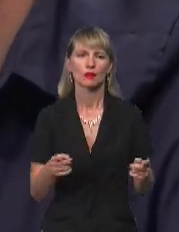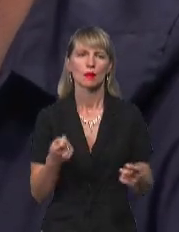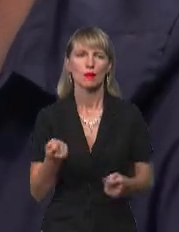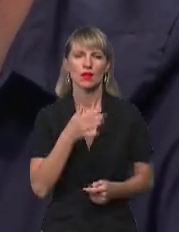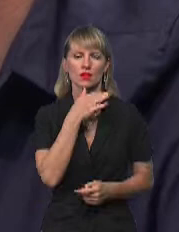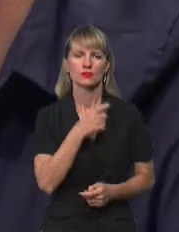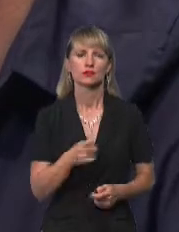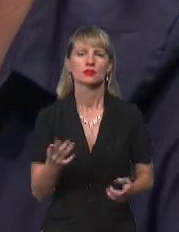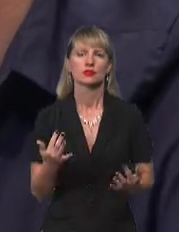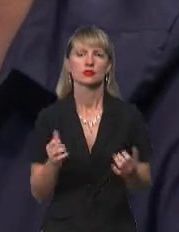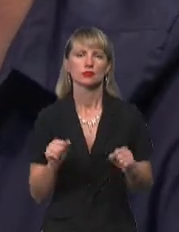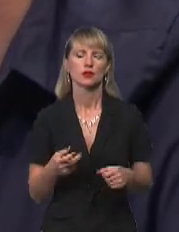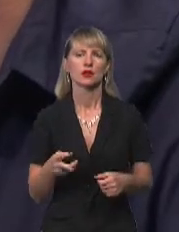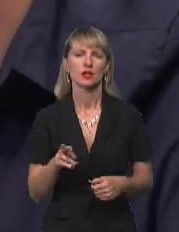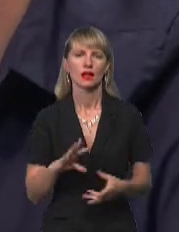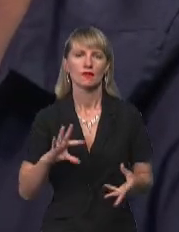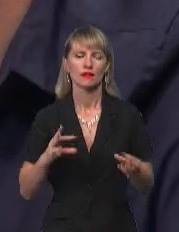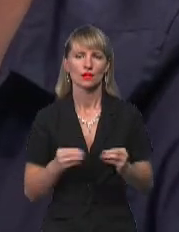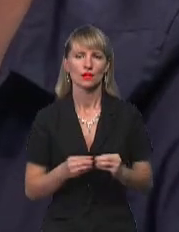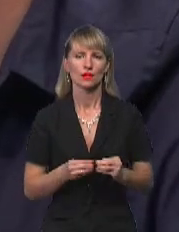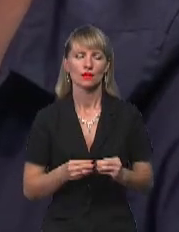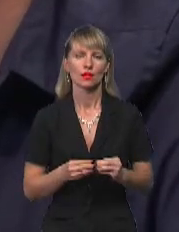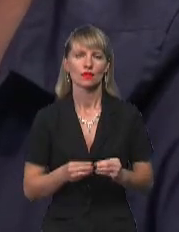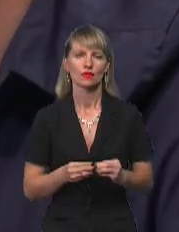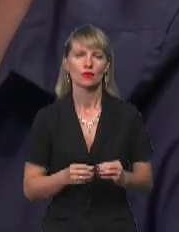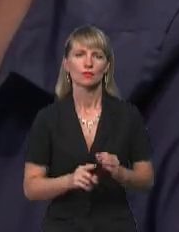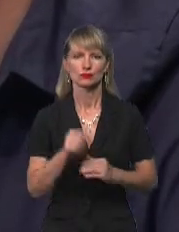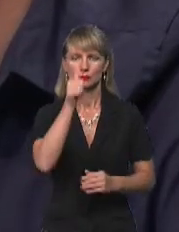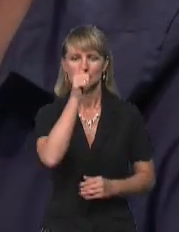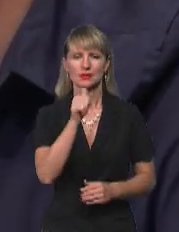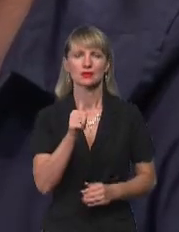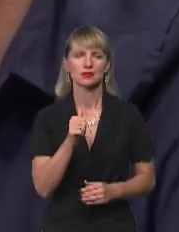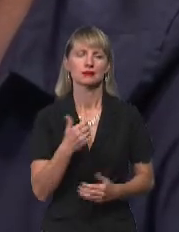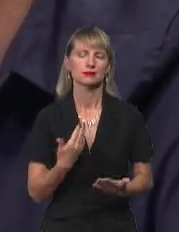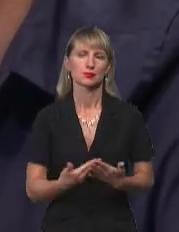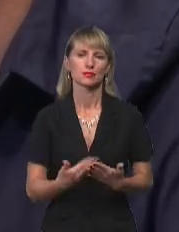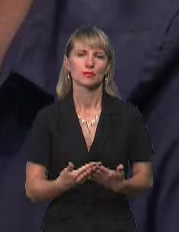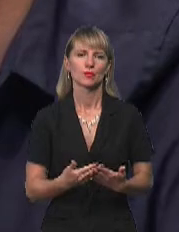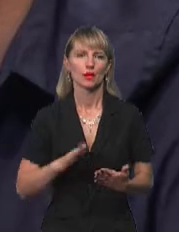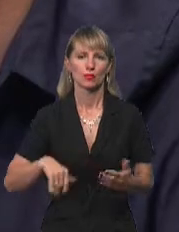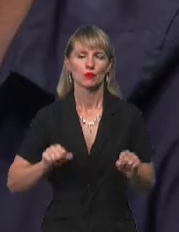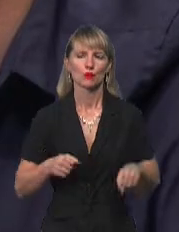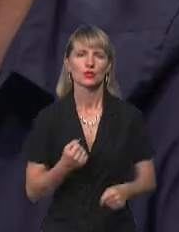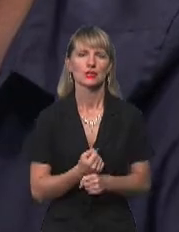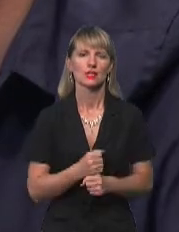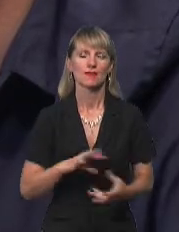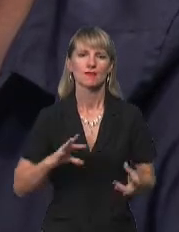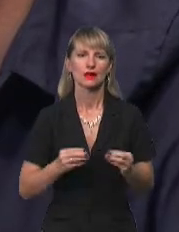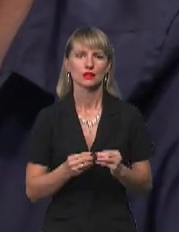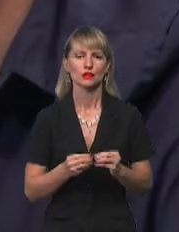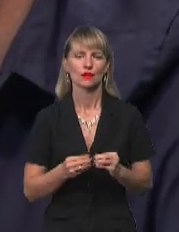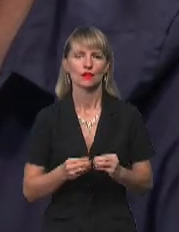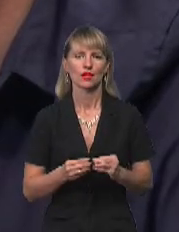часу можна дати для певних висновків перших? Хоча б місяць, правильно. Щоб тоді можна робити якісь висновки,